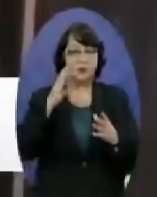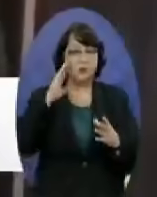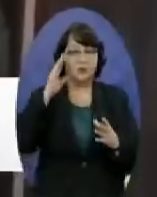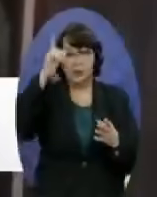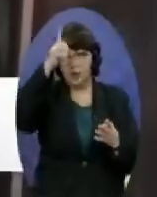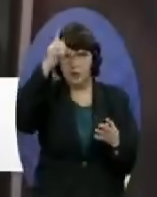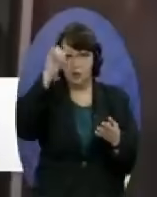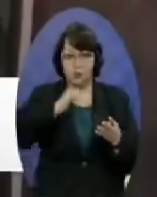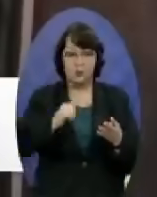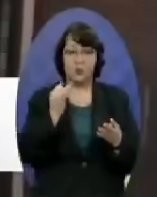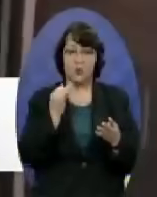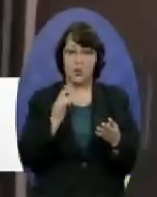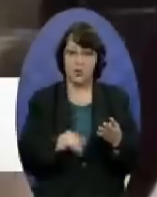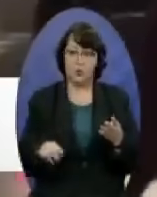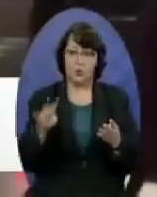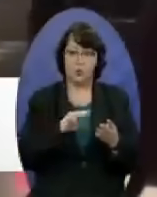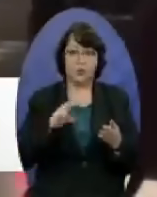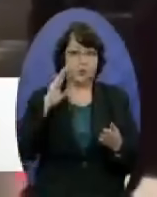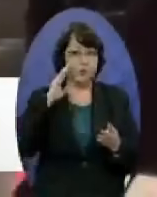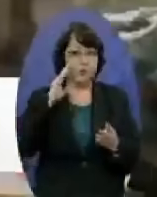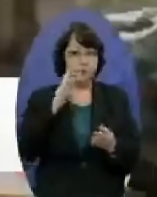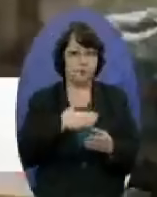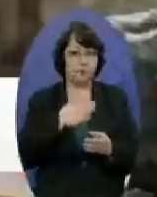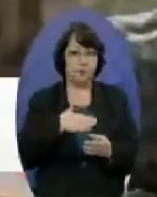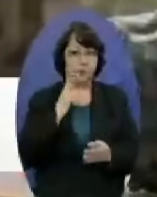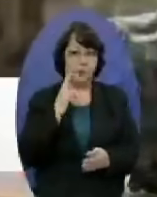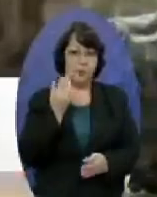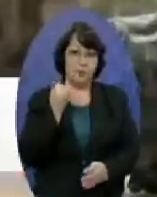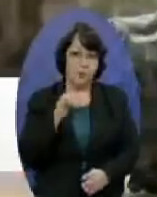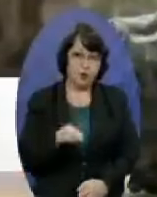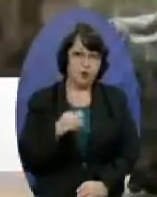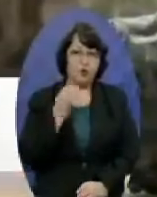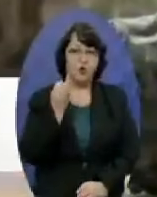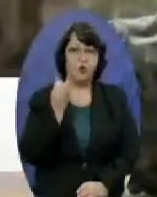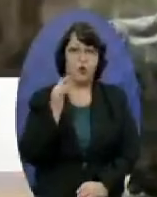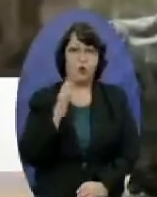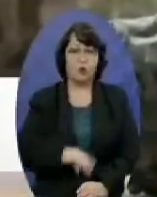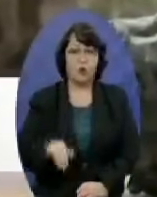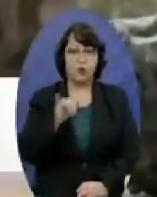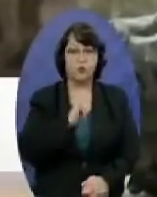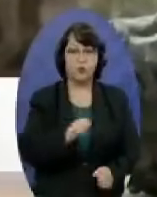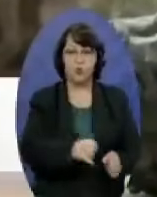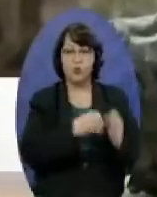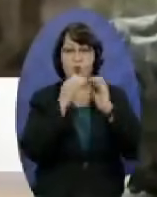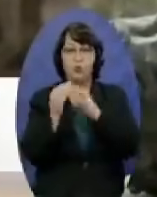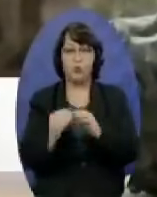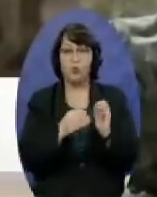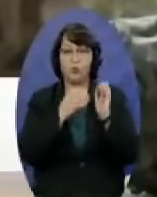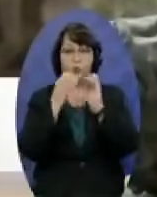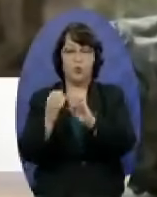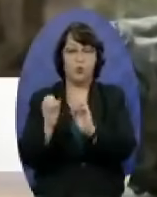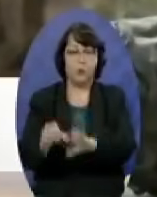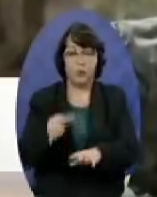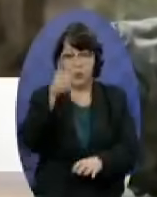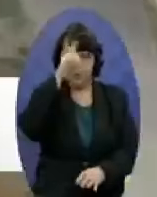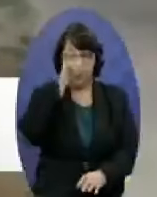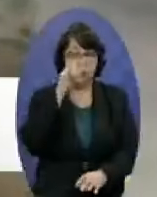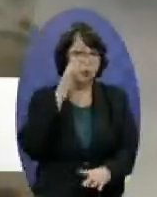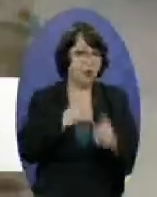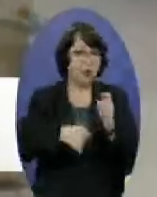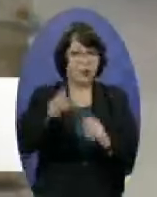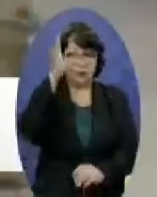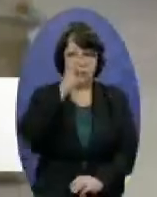улс Ирак дахь цэргийн албан хаагчдаа Кувейт, Йордан улсууд руу шилжүүлэн байршуулахаа мэдгдэж байна. За энэ тухай Германы гадаад хэргийн